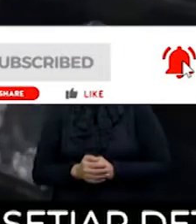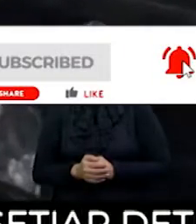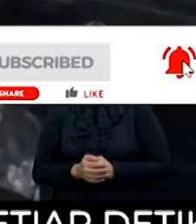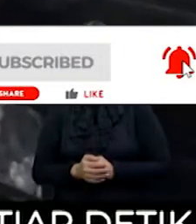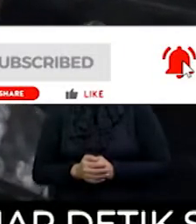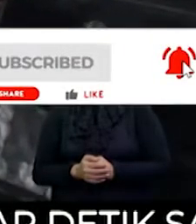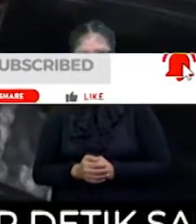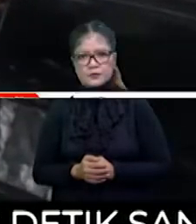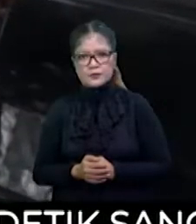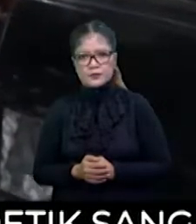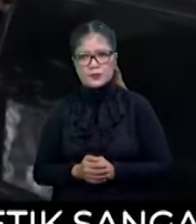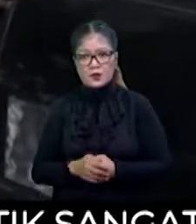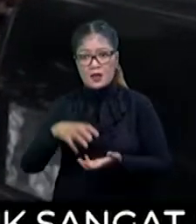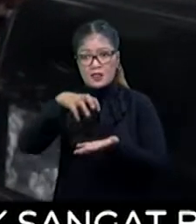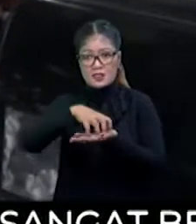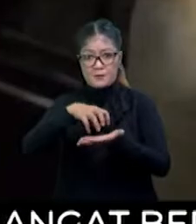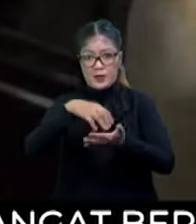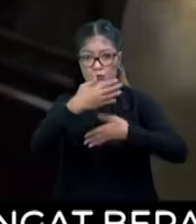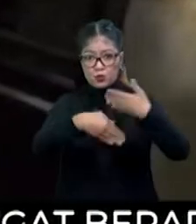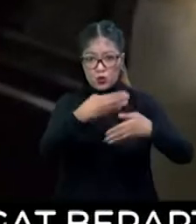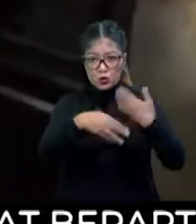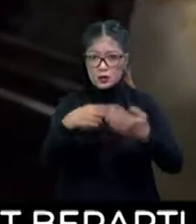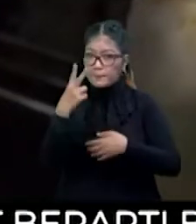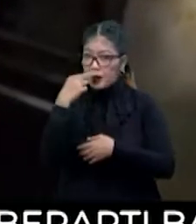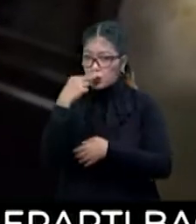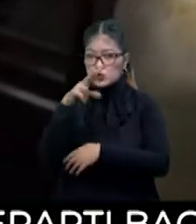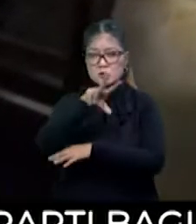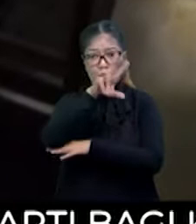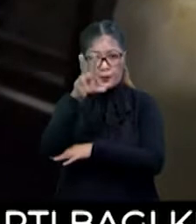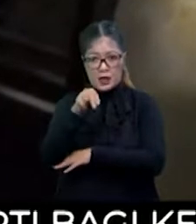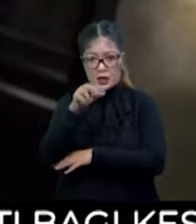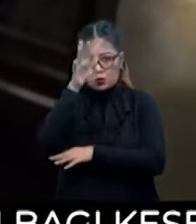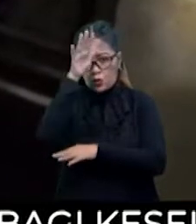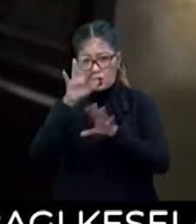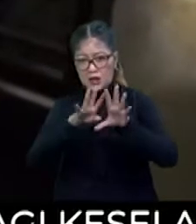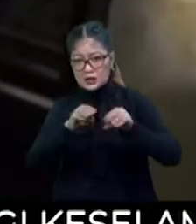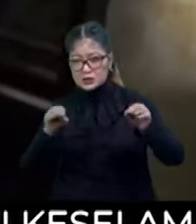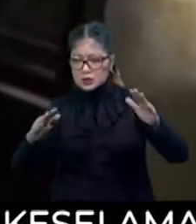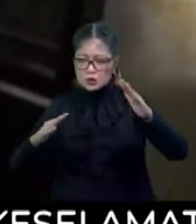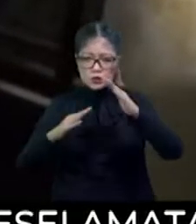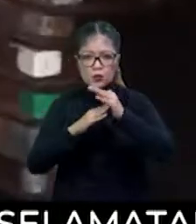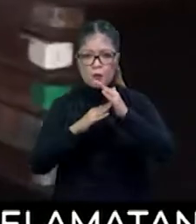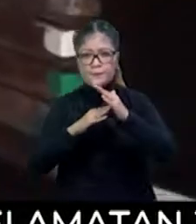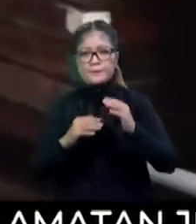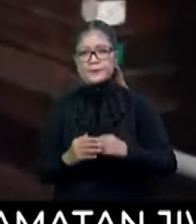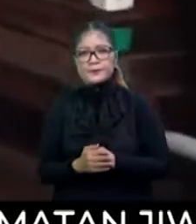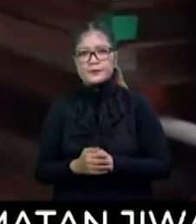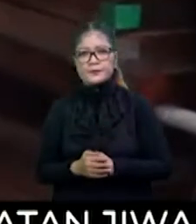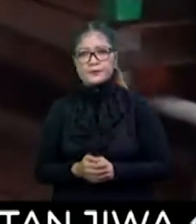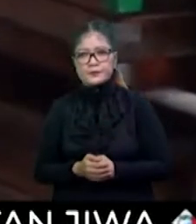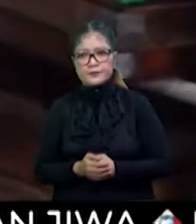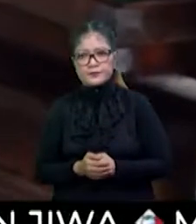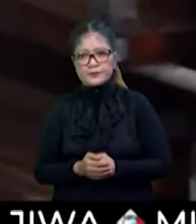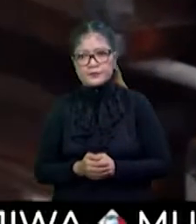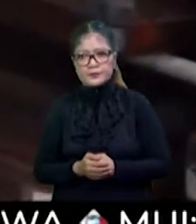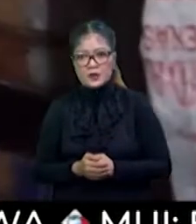Di sentra tahu Cibuntu, Bandung, Jawa Barat, ratusan pengrajin tahu mulai melakukan aksi mogok produksi. Tidak ada aktivitas perajin